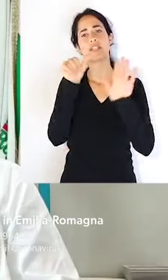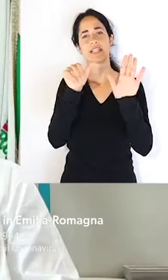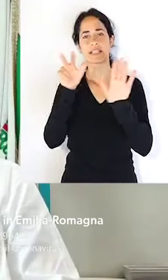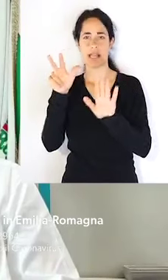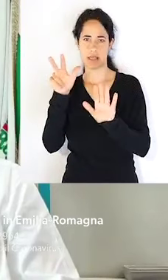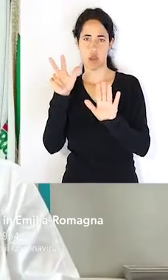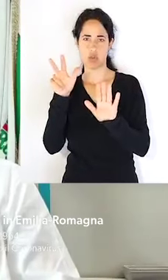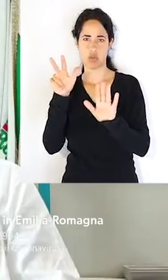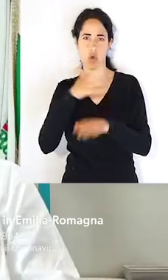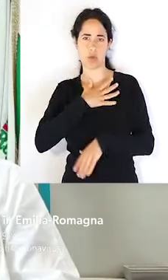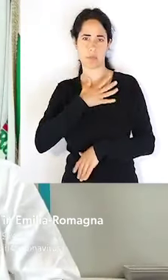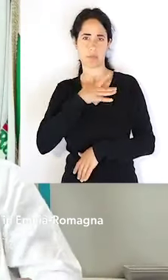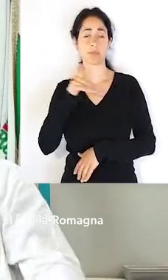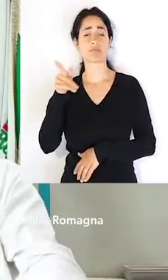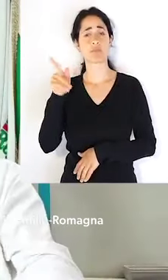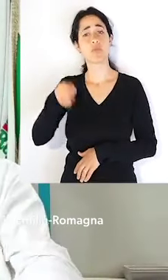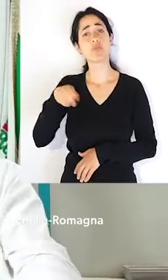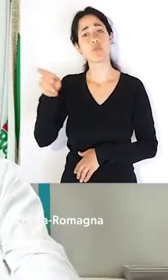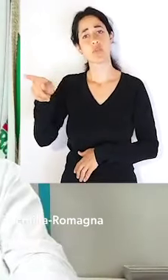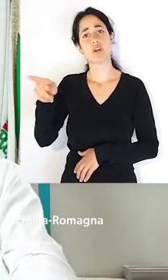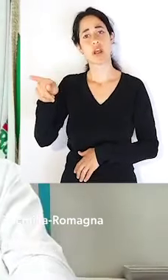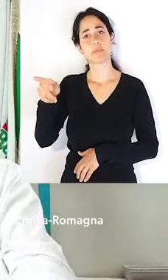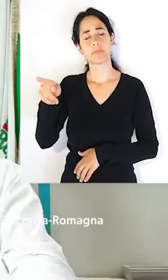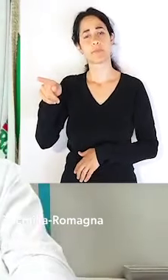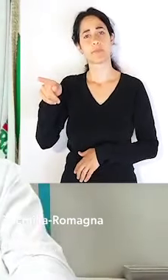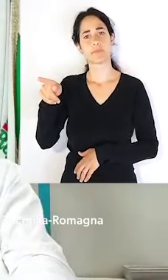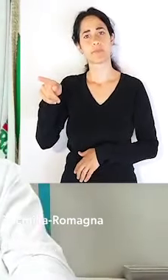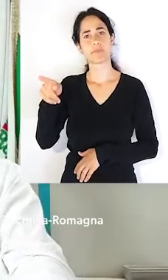di 68 anni che anche lui